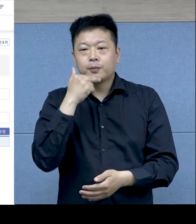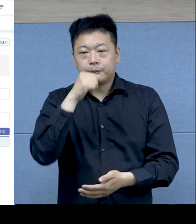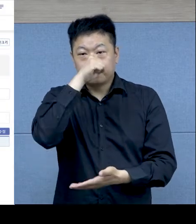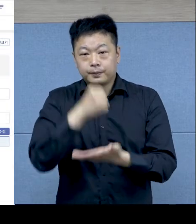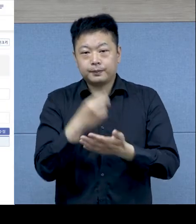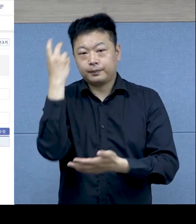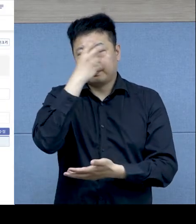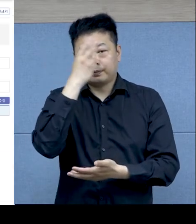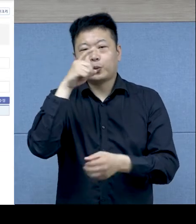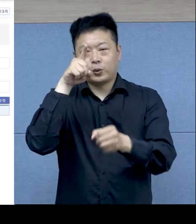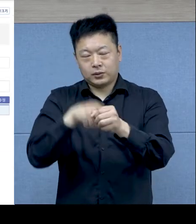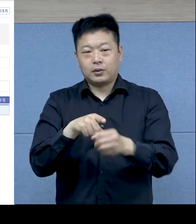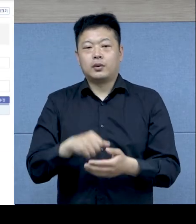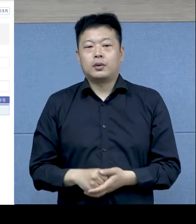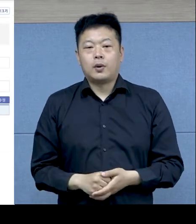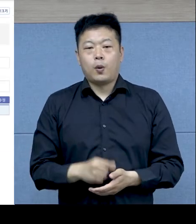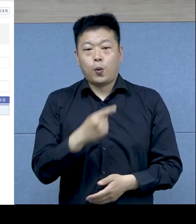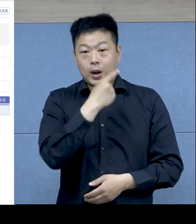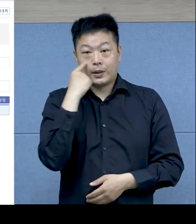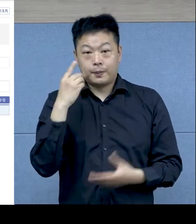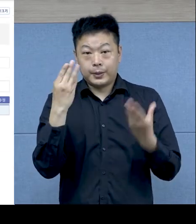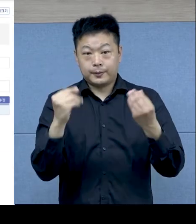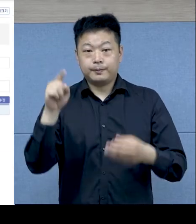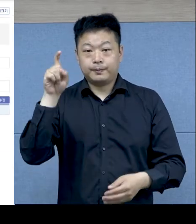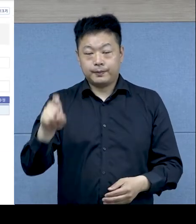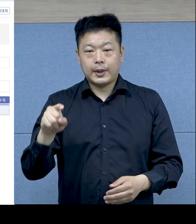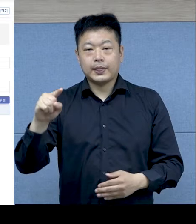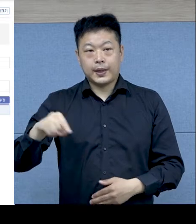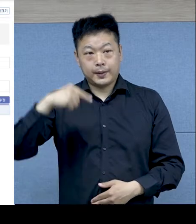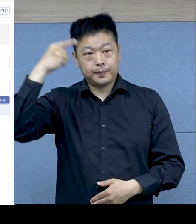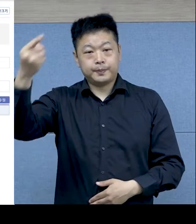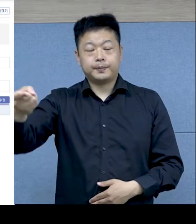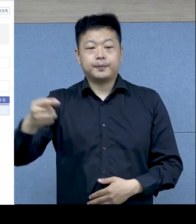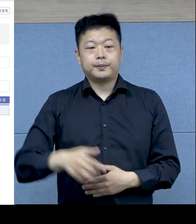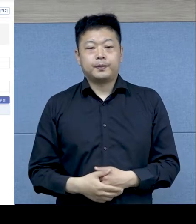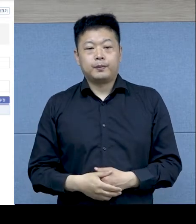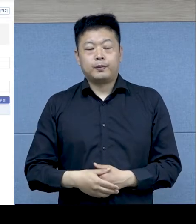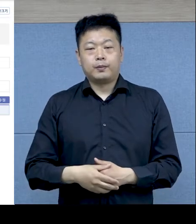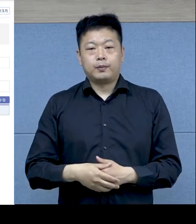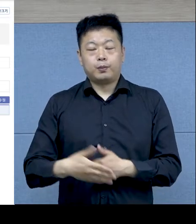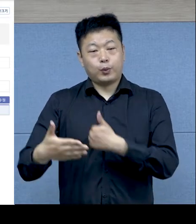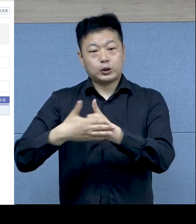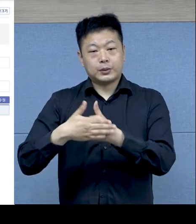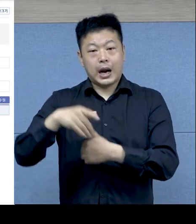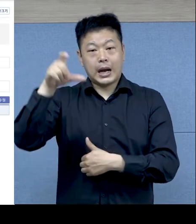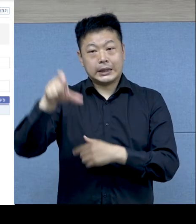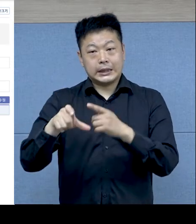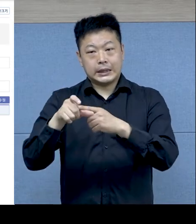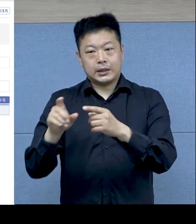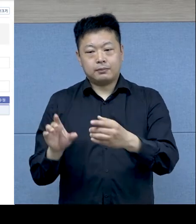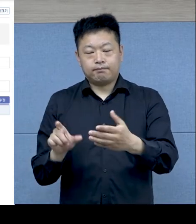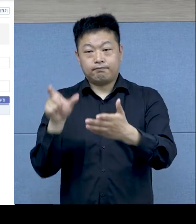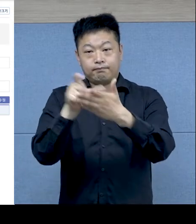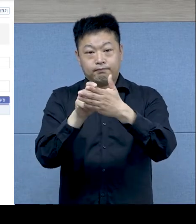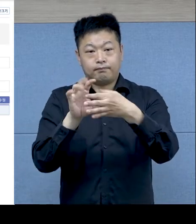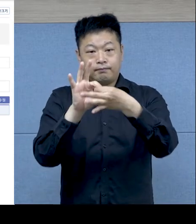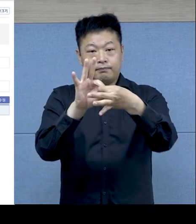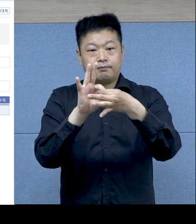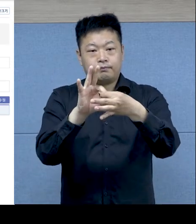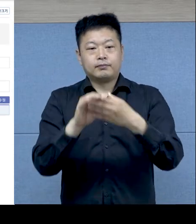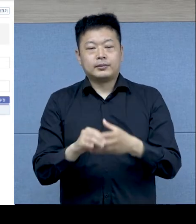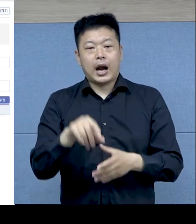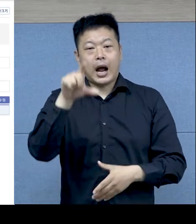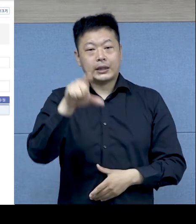누르시면 이렇게 계좌가 등록이 됩니다. 그리고 나서 이번에는 보조금 카드를 등록해 보려고 하는데요.